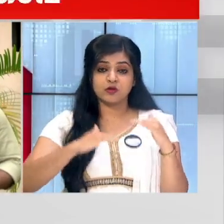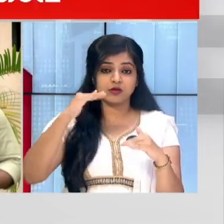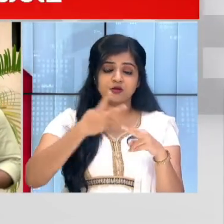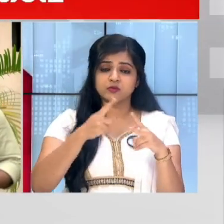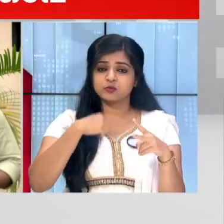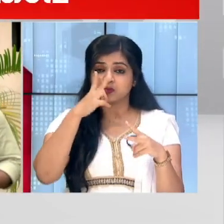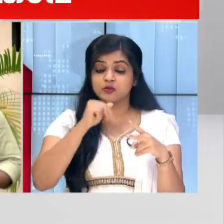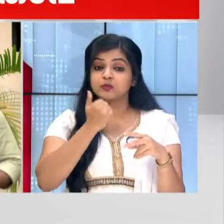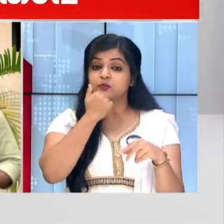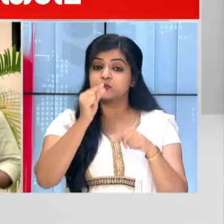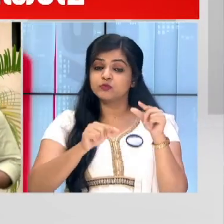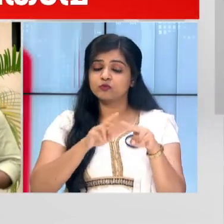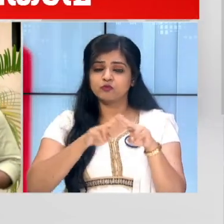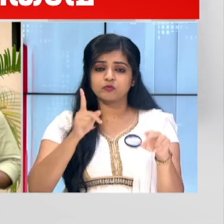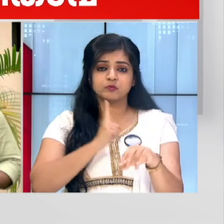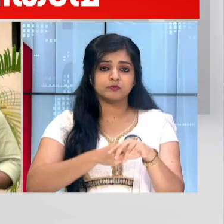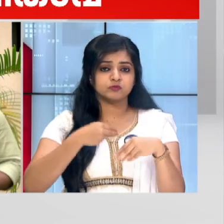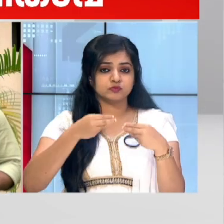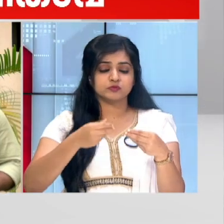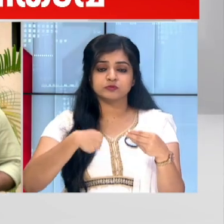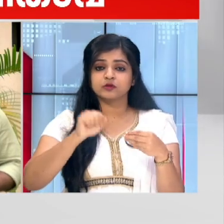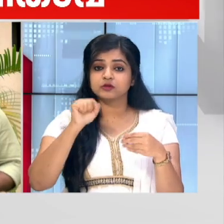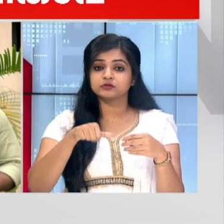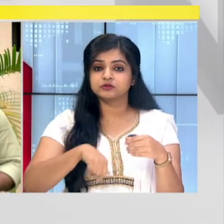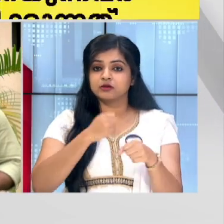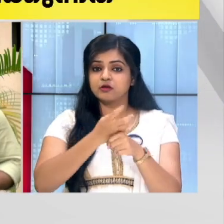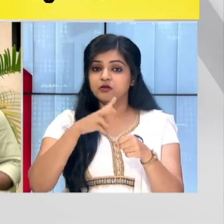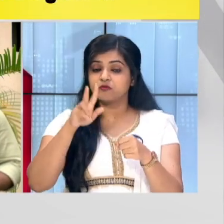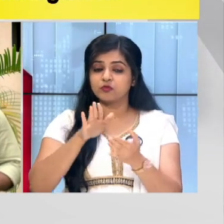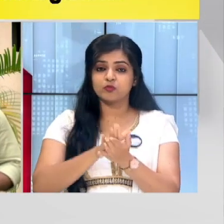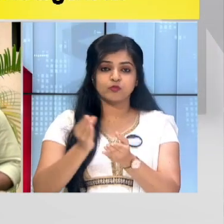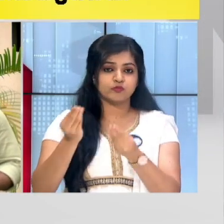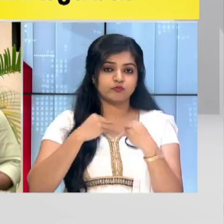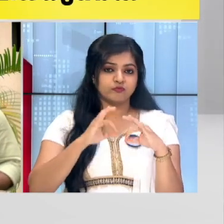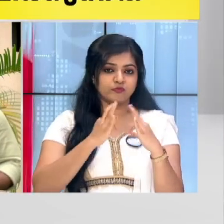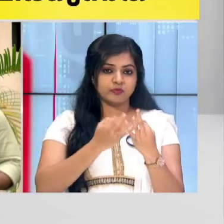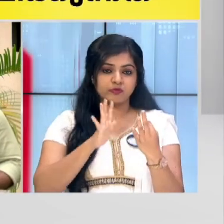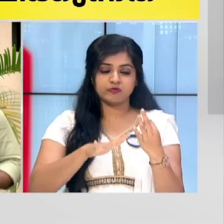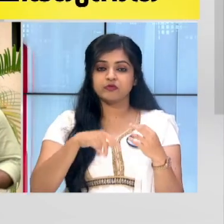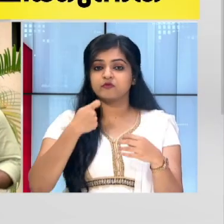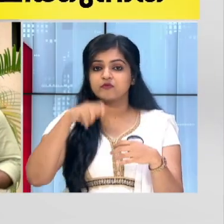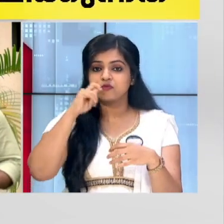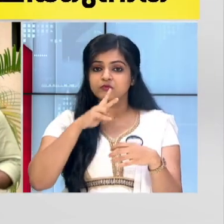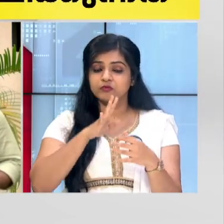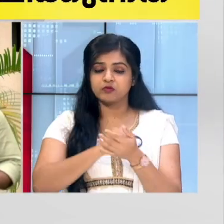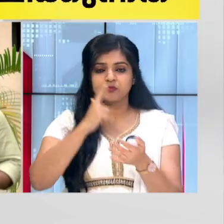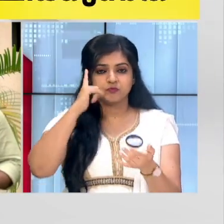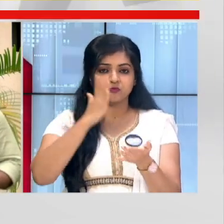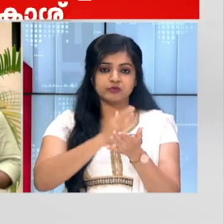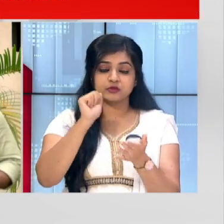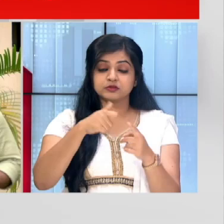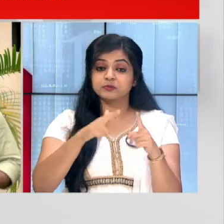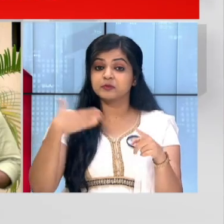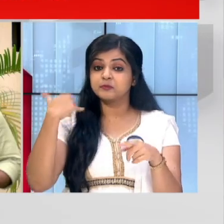ഈ കുറ്റക്കാർക്കെതിരെ നടപടി സ്വീകരിക്കുന്നതിന് വേണ്ടി താൻ പോകും എന്ന ഉറപ്പ് ഈ കുടുംബത്തിന് ഗവർണറിൽ നിന്ന് ലഭിച്ചതായി അദ്ദേഹം പറയുന്നുണ്ട്. അതിൽ വിശ്വാസമുണ്ട്. പക്ഷേ മന്ത്രിമാരുടെ